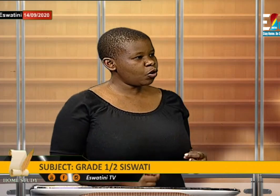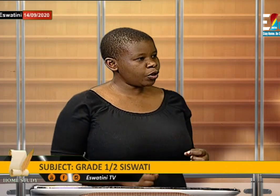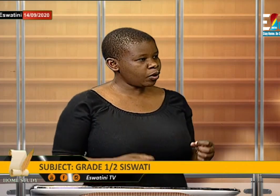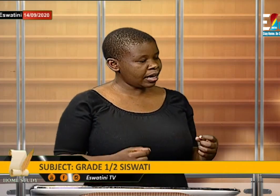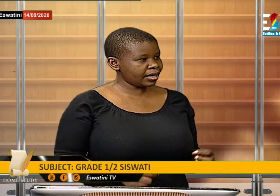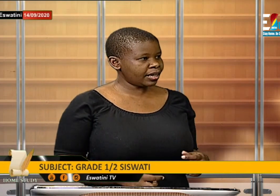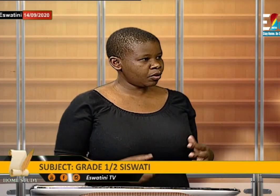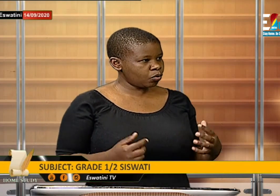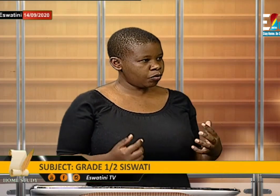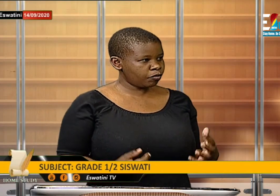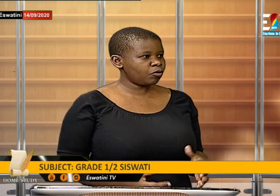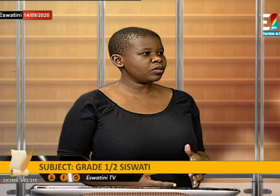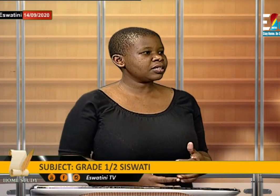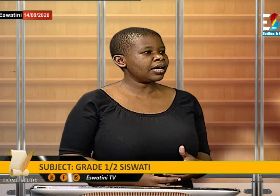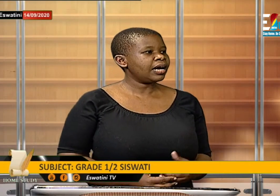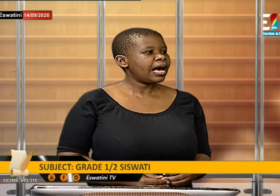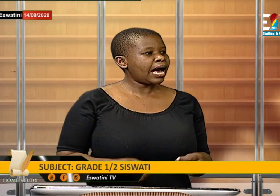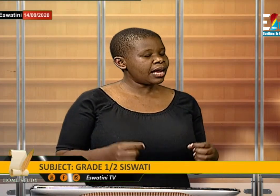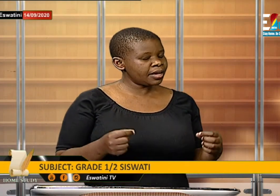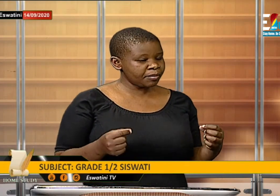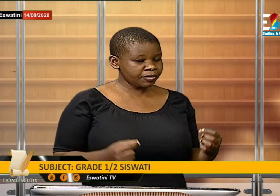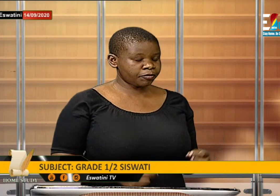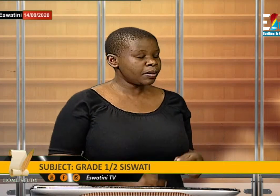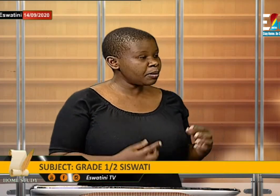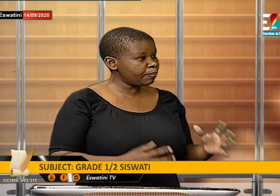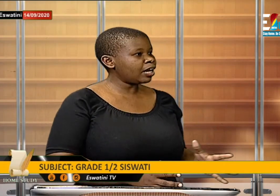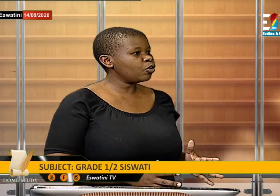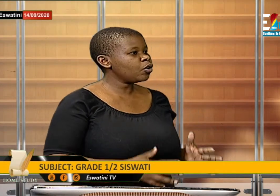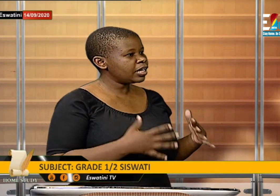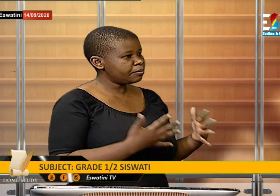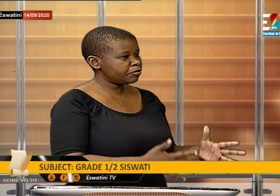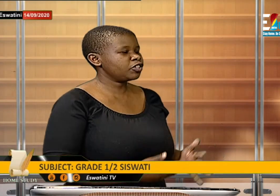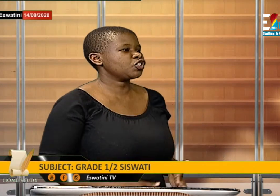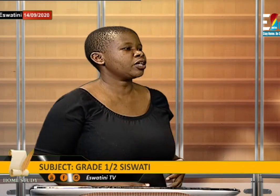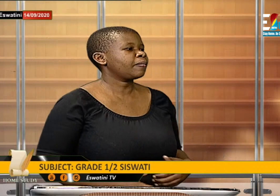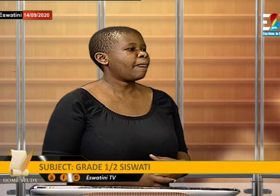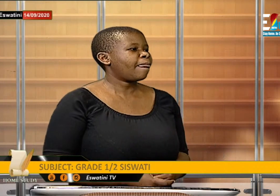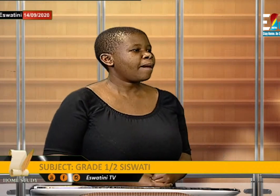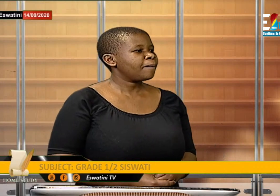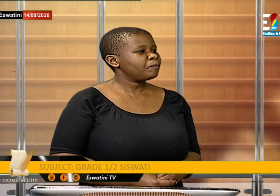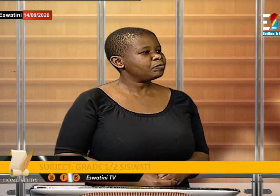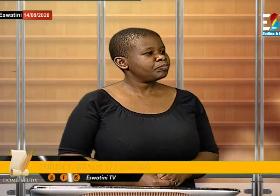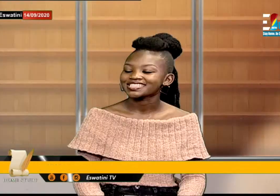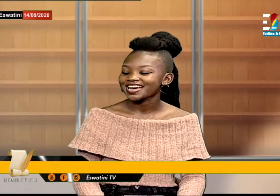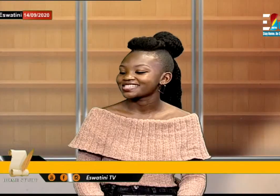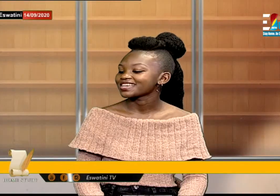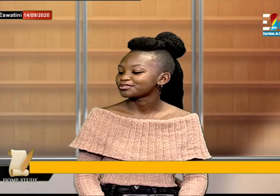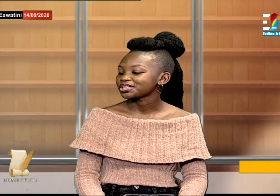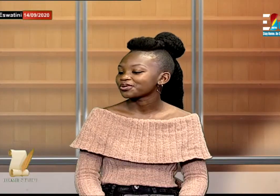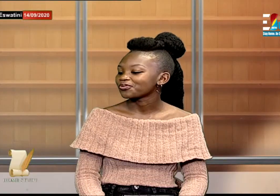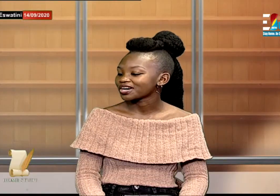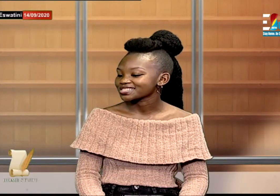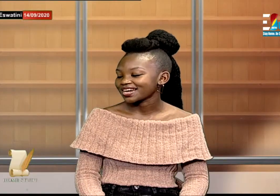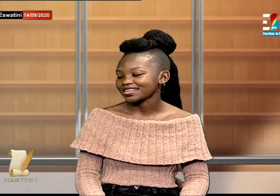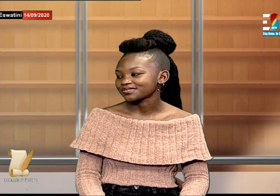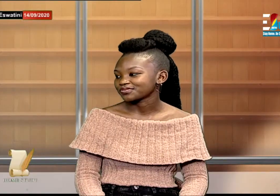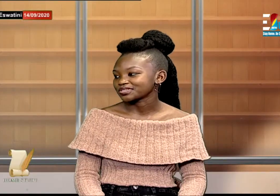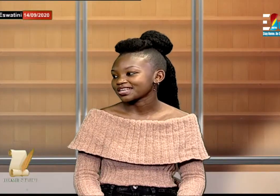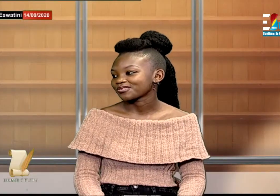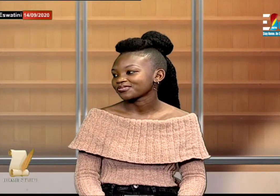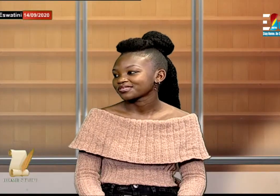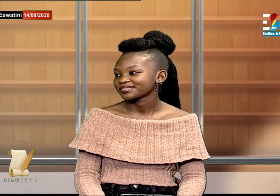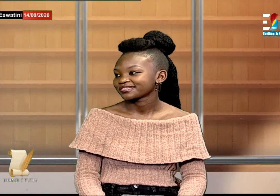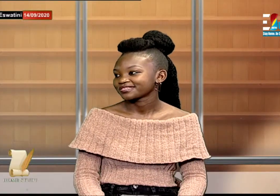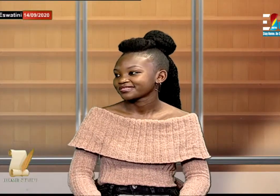nekutfutfukisa emakhono akhe ekufunza imibhalo lemifisha. Ngaphandle kwekuchitha isikhathi ke Mshengu ungasicala